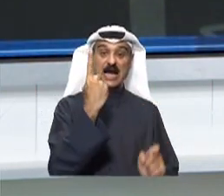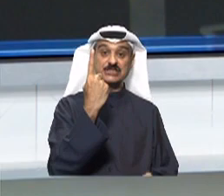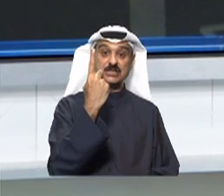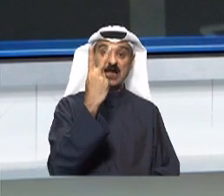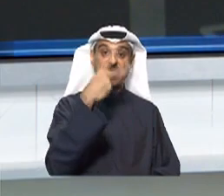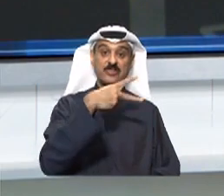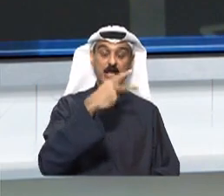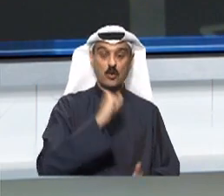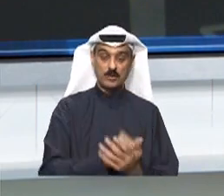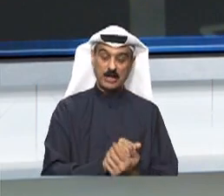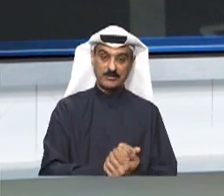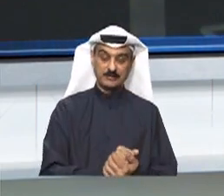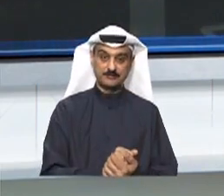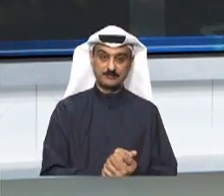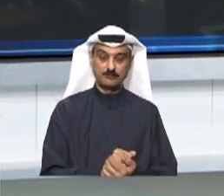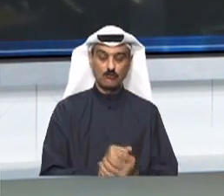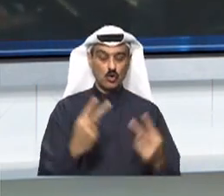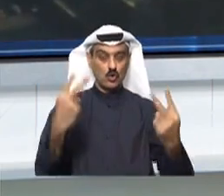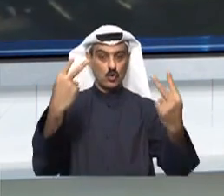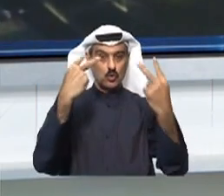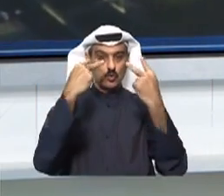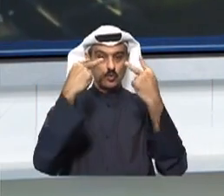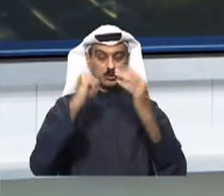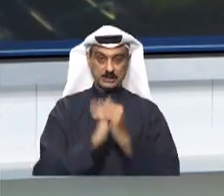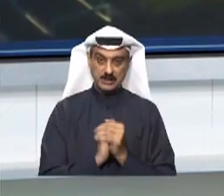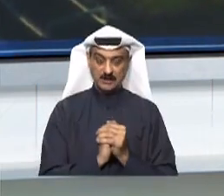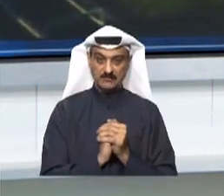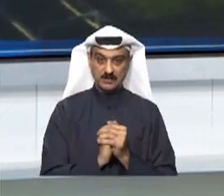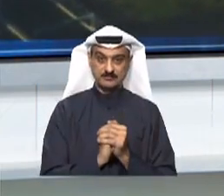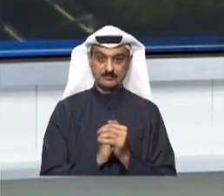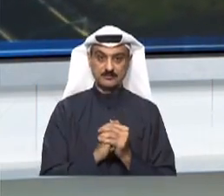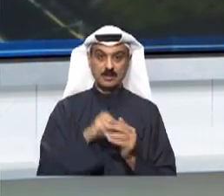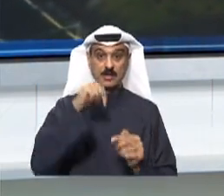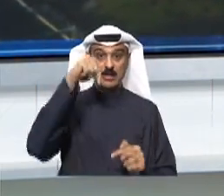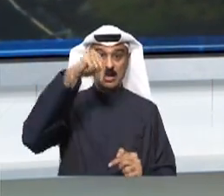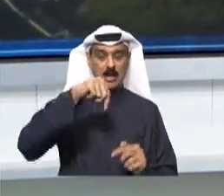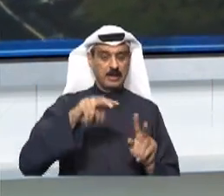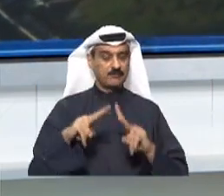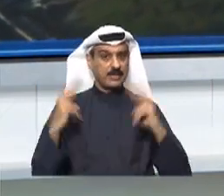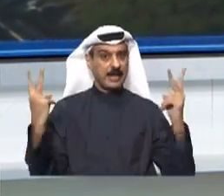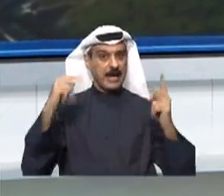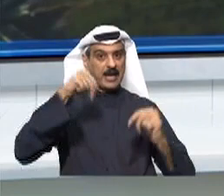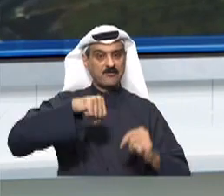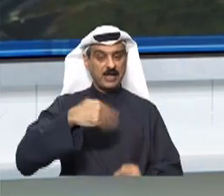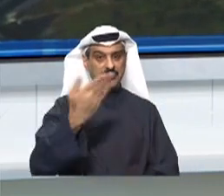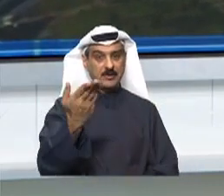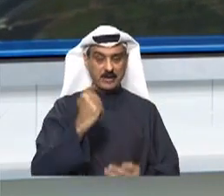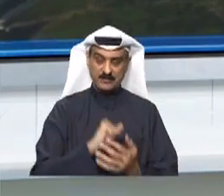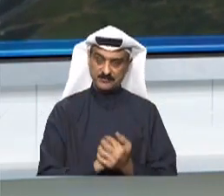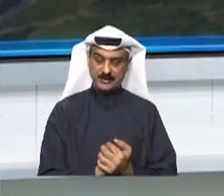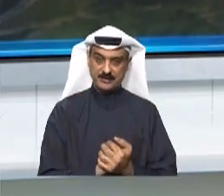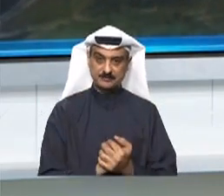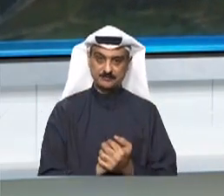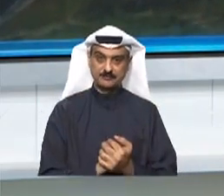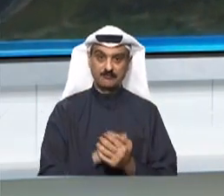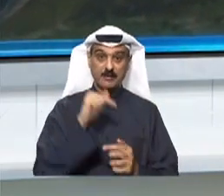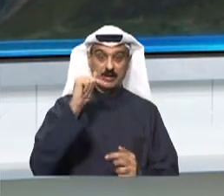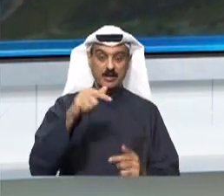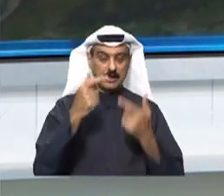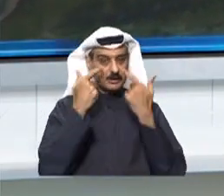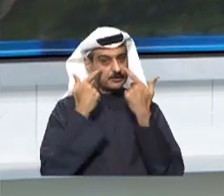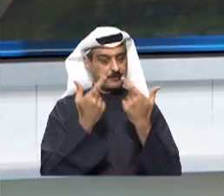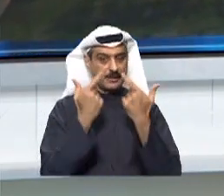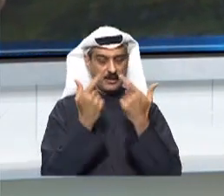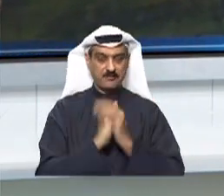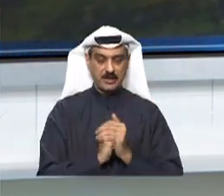كيلومتر في الساعة. أعزائي المشاهدين، أحوال جوية راح تكون متغيرة خلال الأيام القليلة المقبلة، لذلك نتمنى